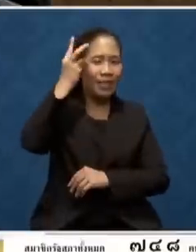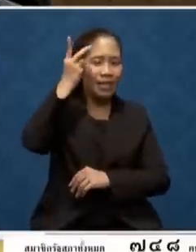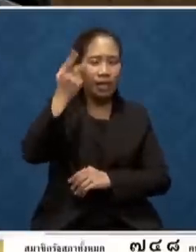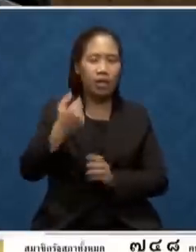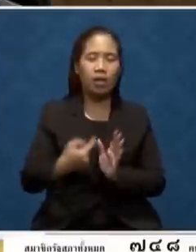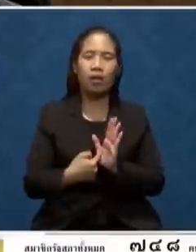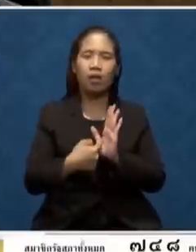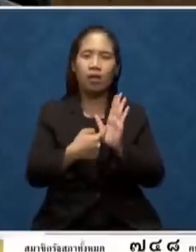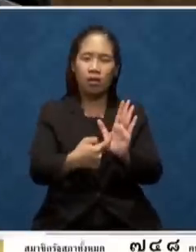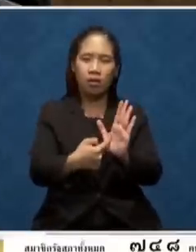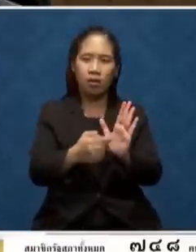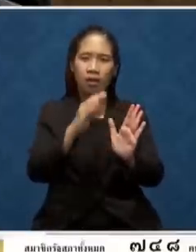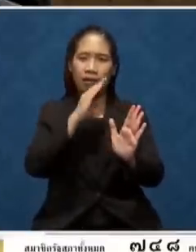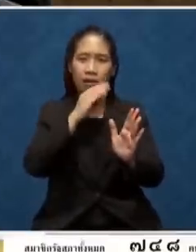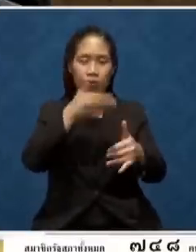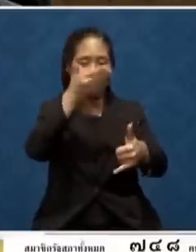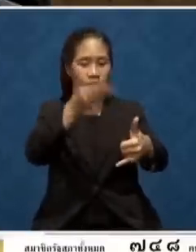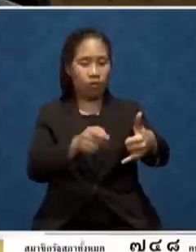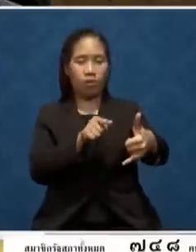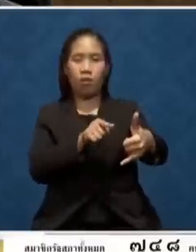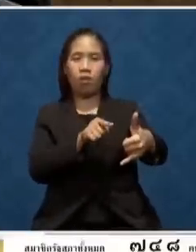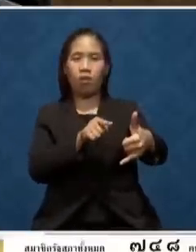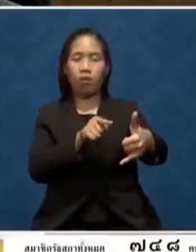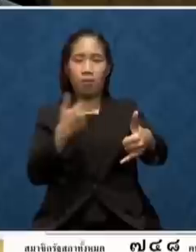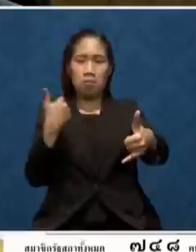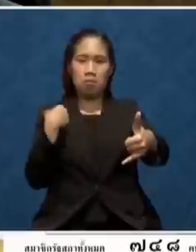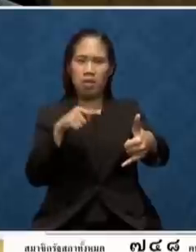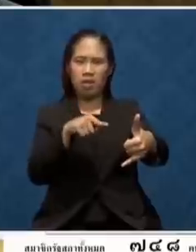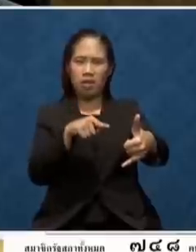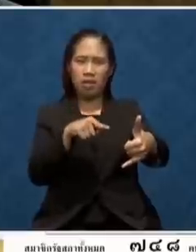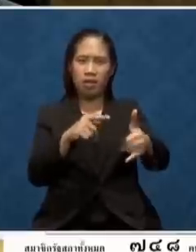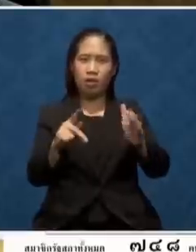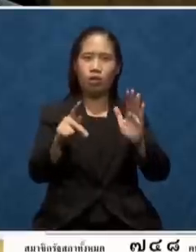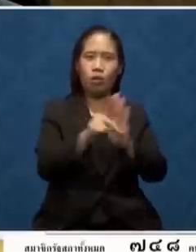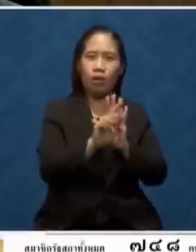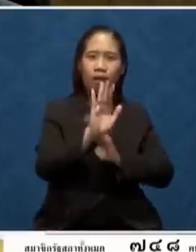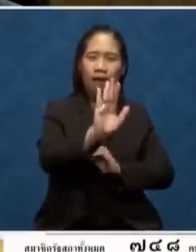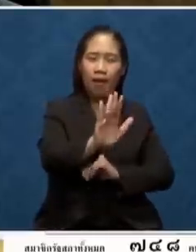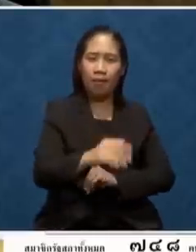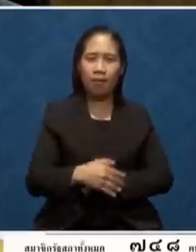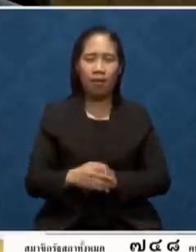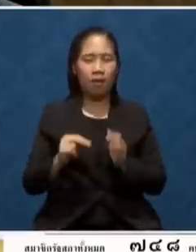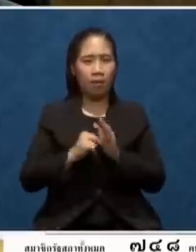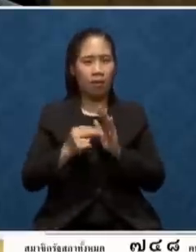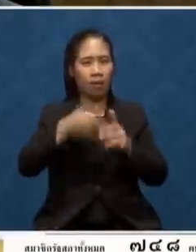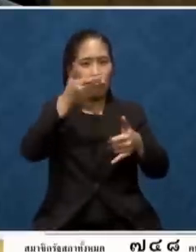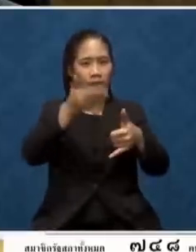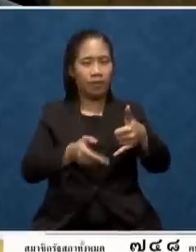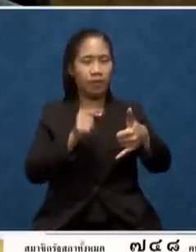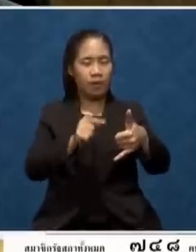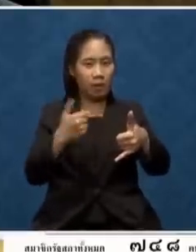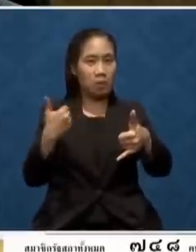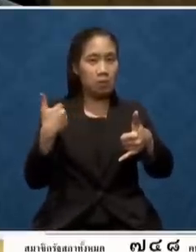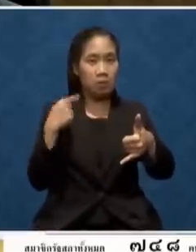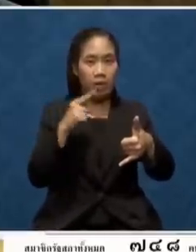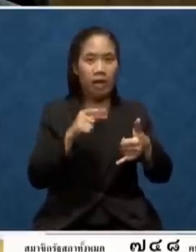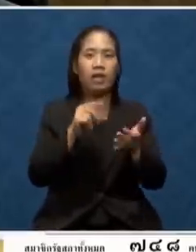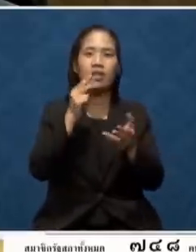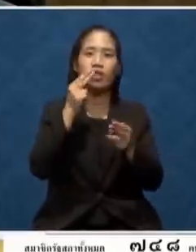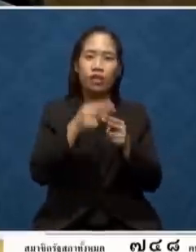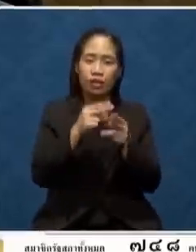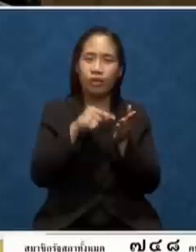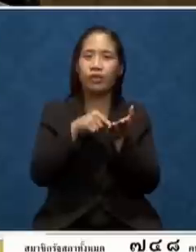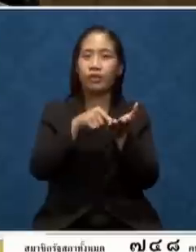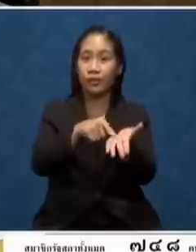เกิดมีลักษณะต้องห้ามขึ้นอีกข้อหนึ่งคือแคนดิเดตคนนั้นเคยได้รับการเสนอชื่อแล้ว